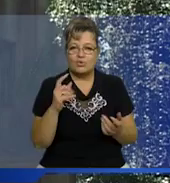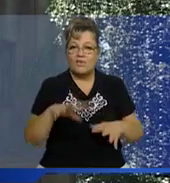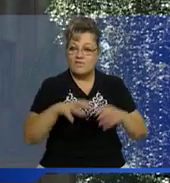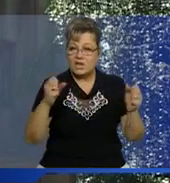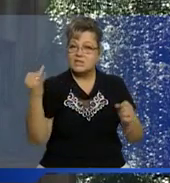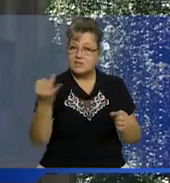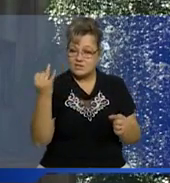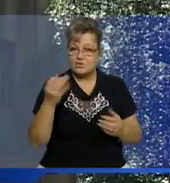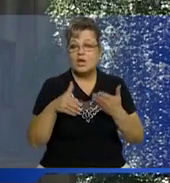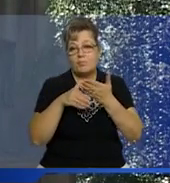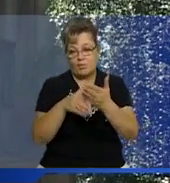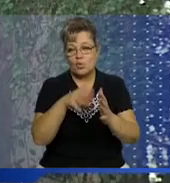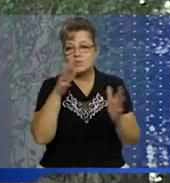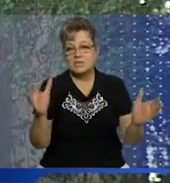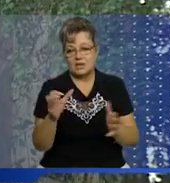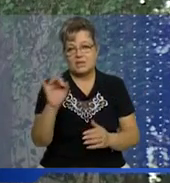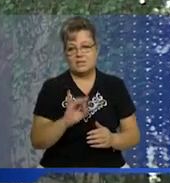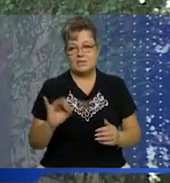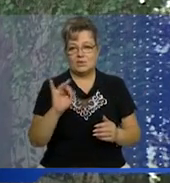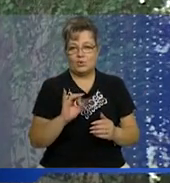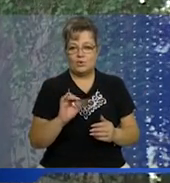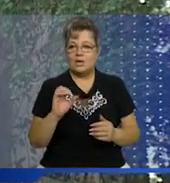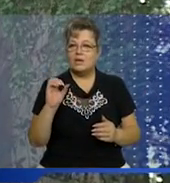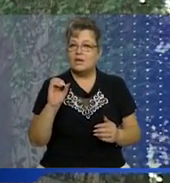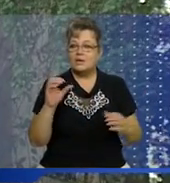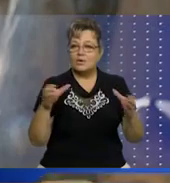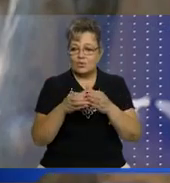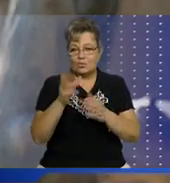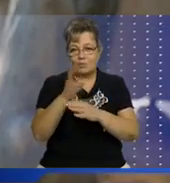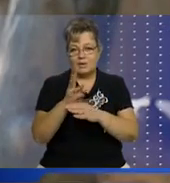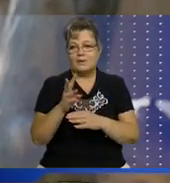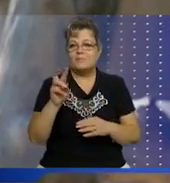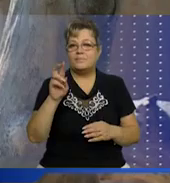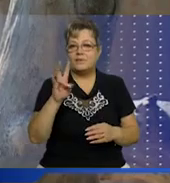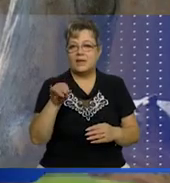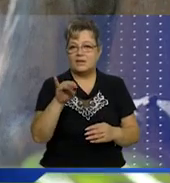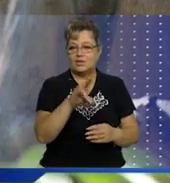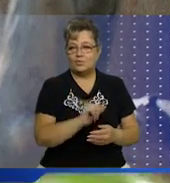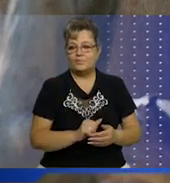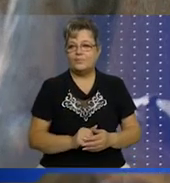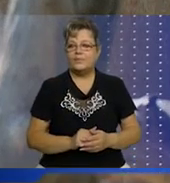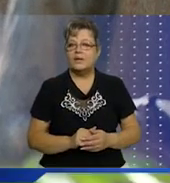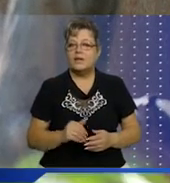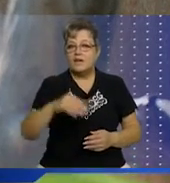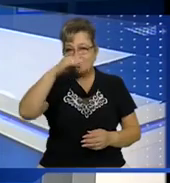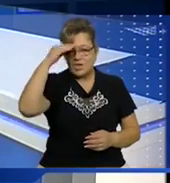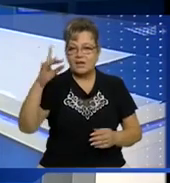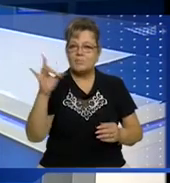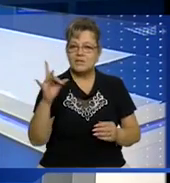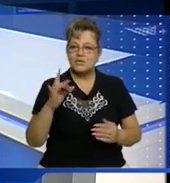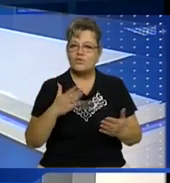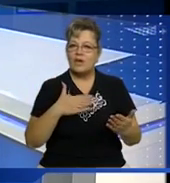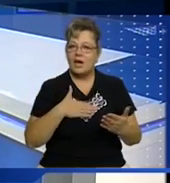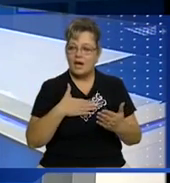что власти заинтересуются инициативой и помогут сохранить историю. Елена Баранникова, Юрий Бабенко, на Дону.